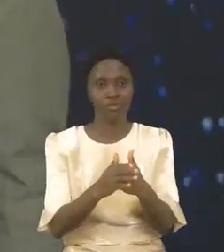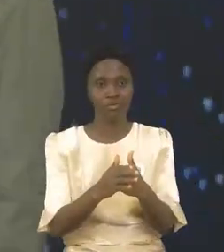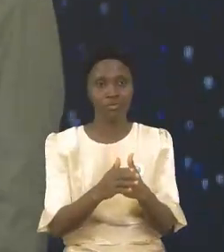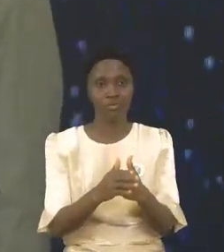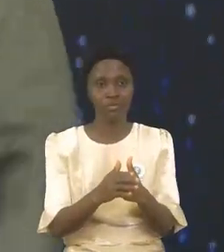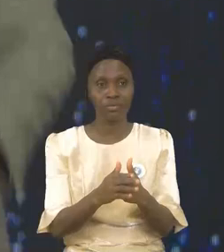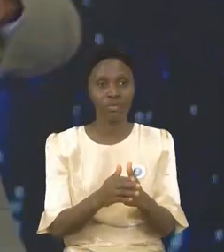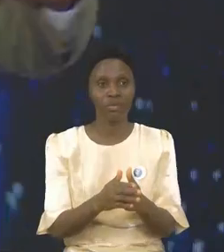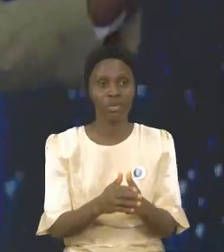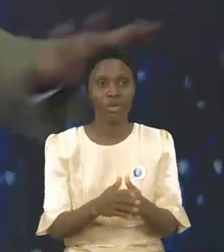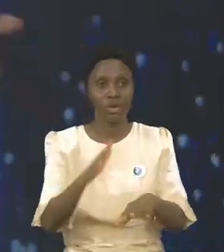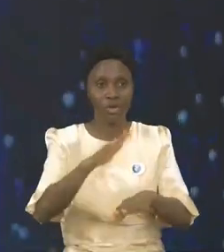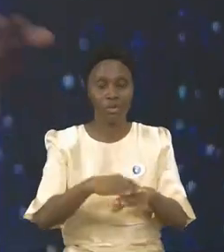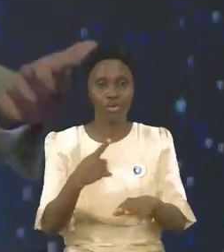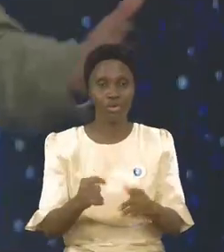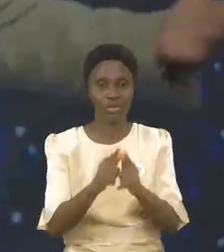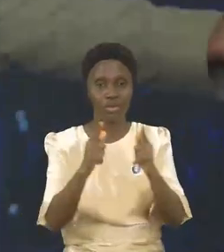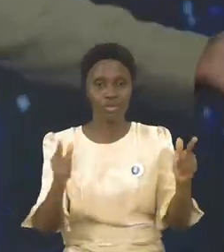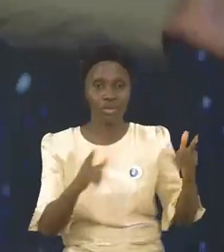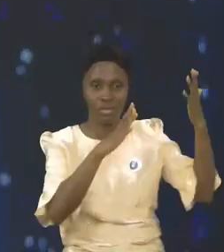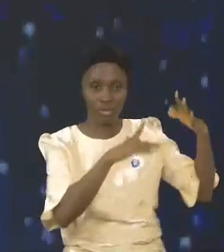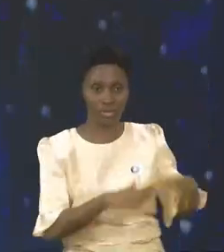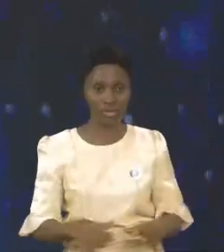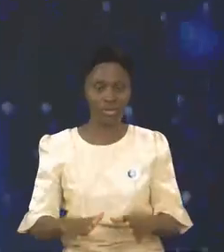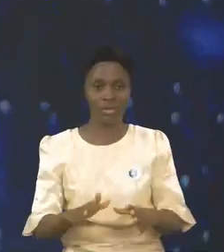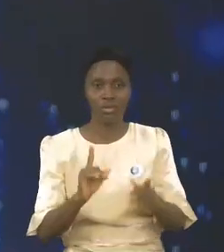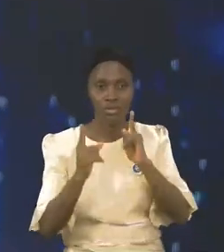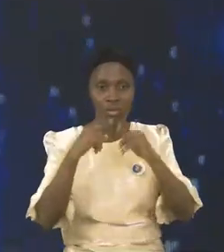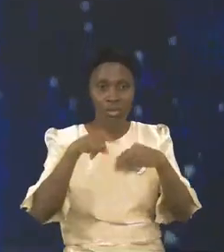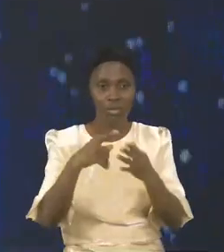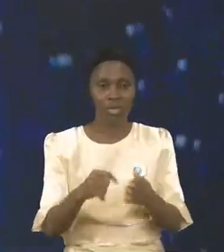4 vents des cieux firent irruption